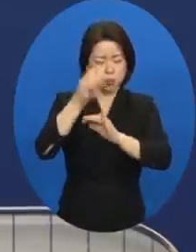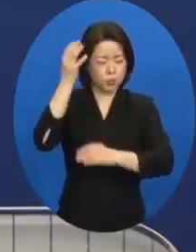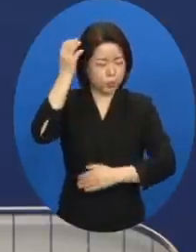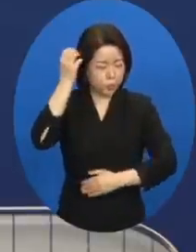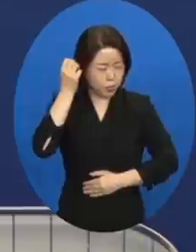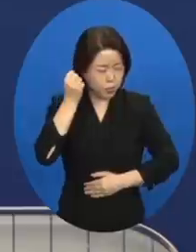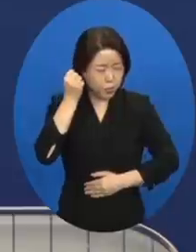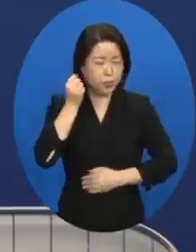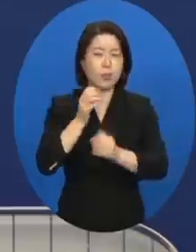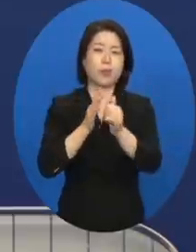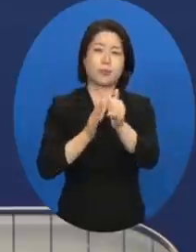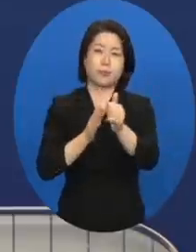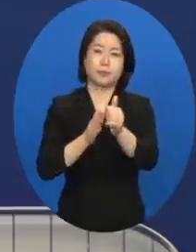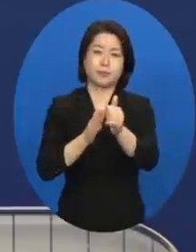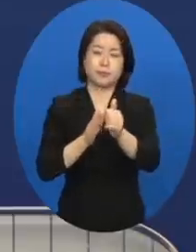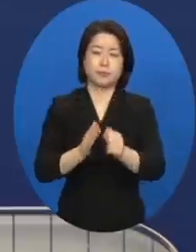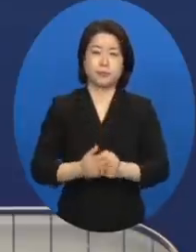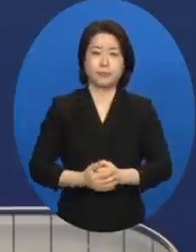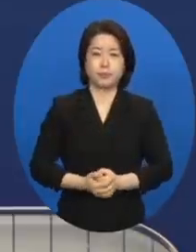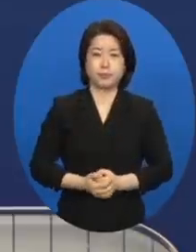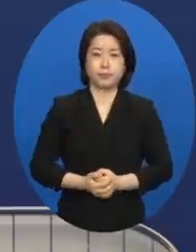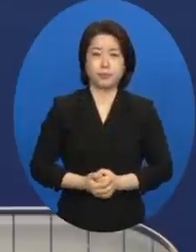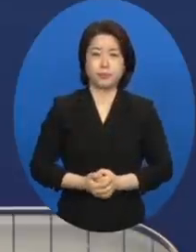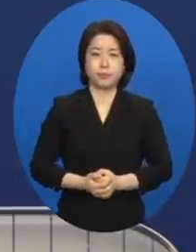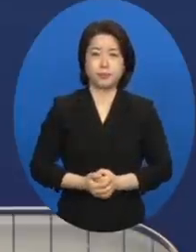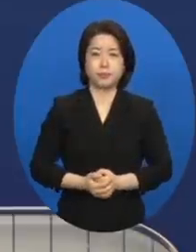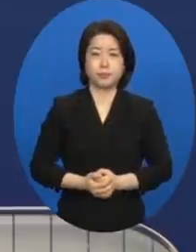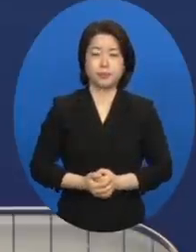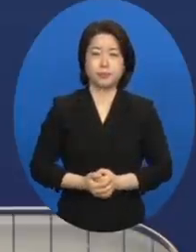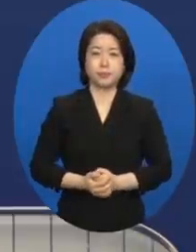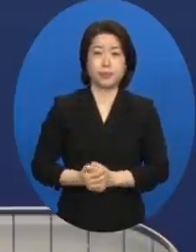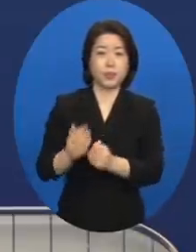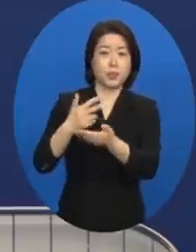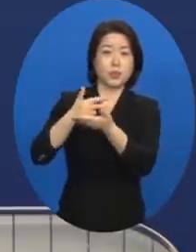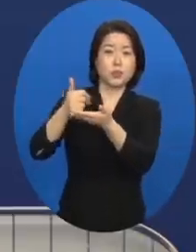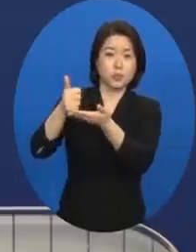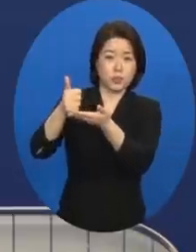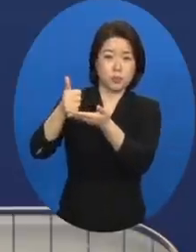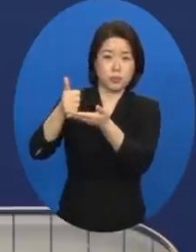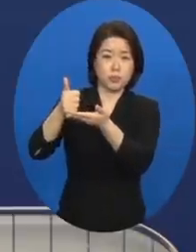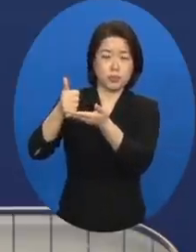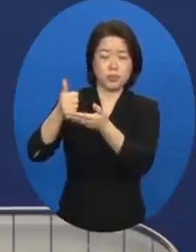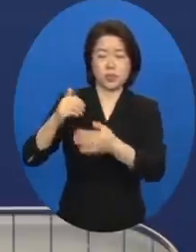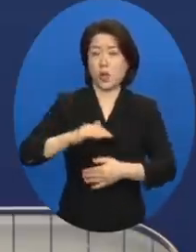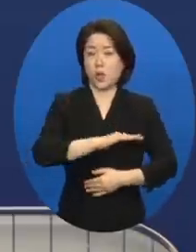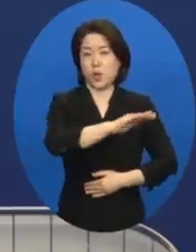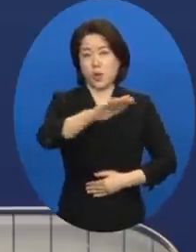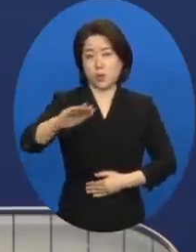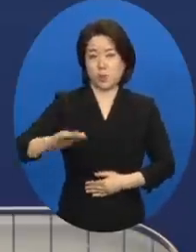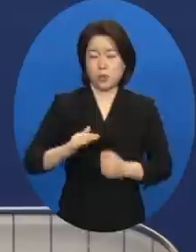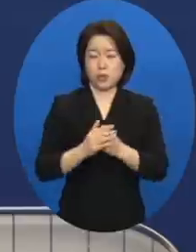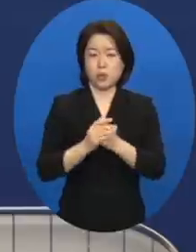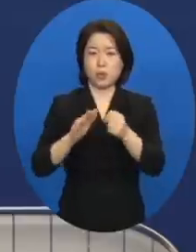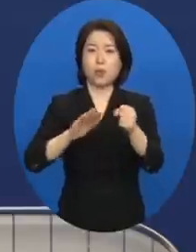기억하셨으면 좋겠습니다. 주님은 우리를